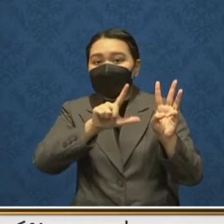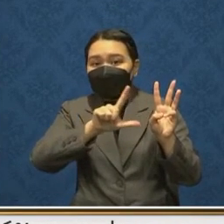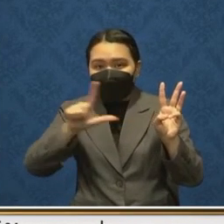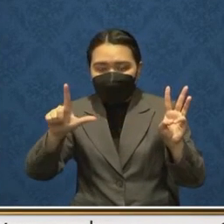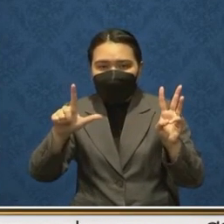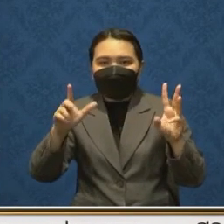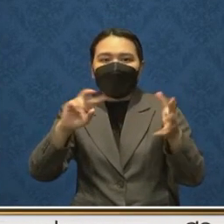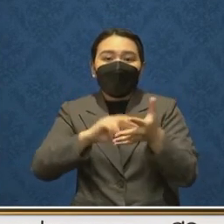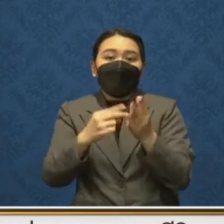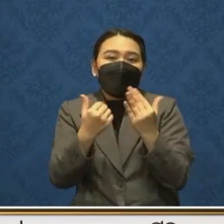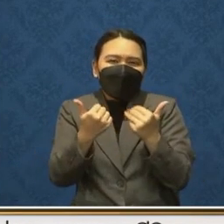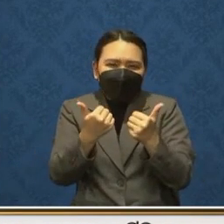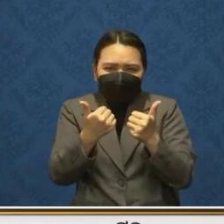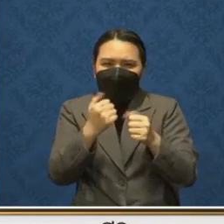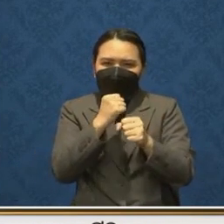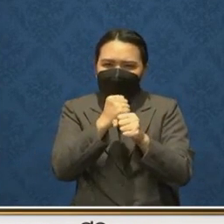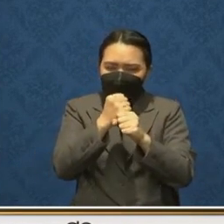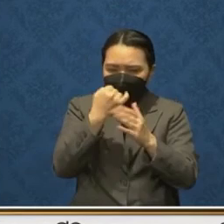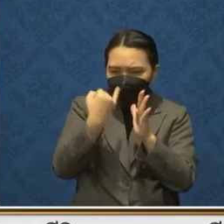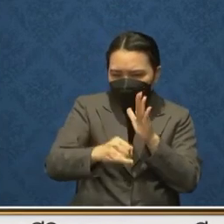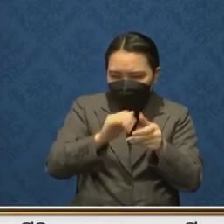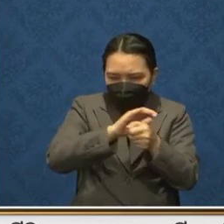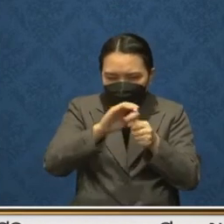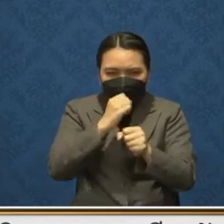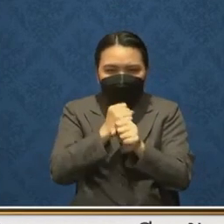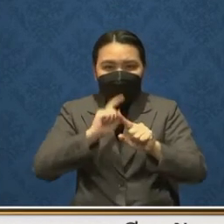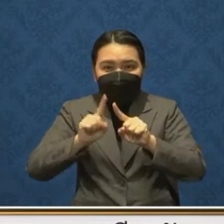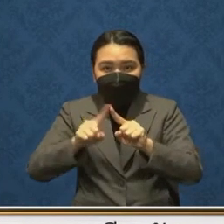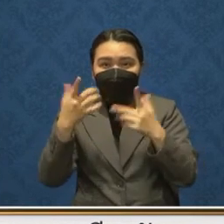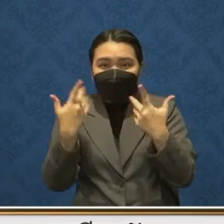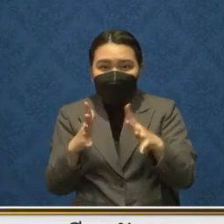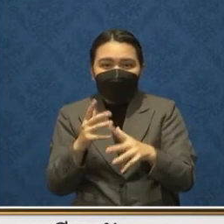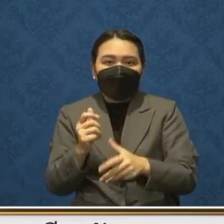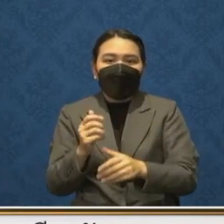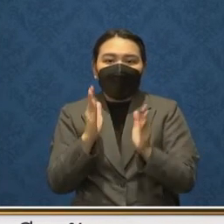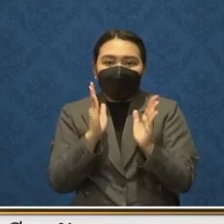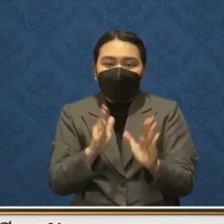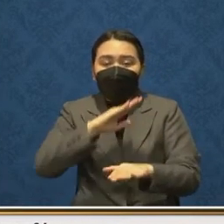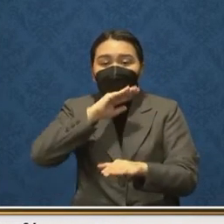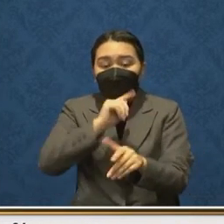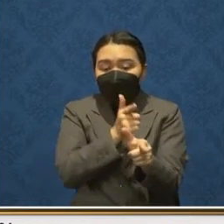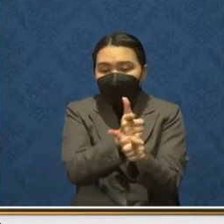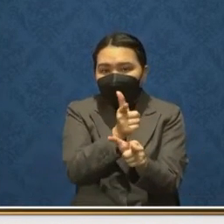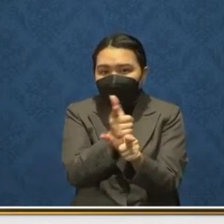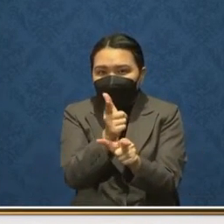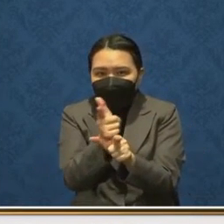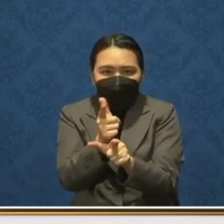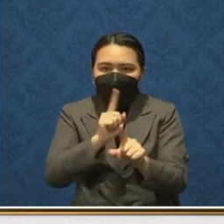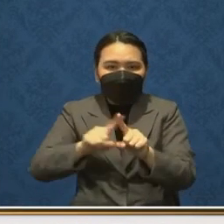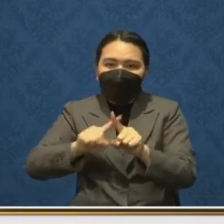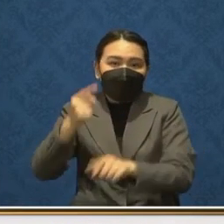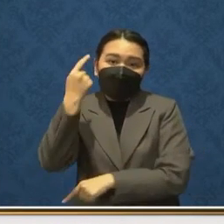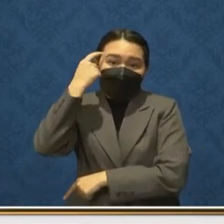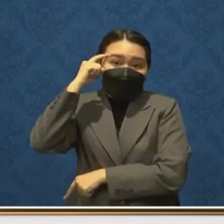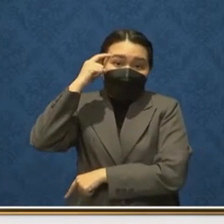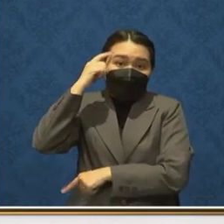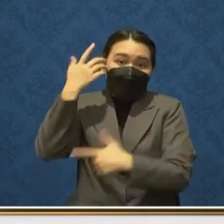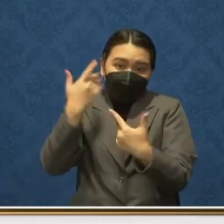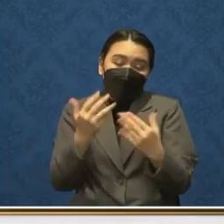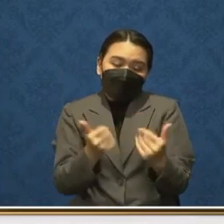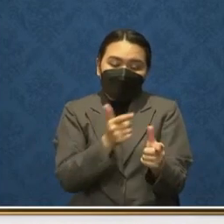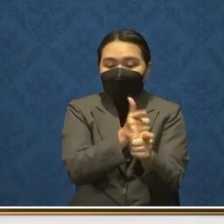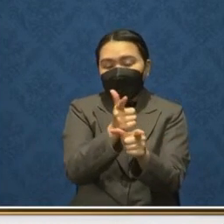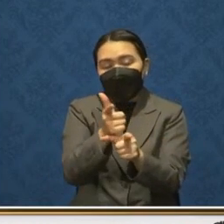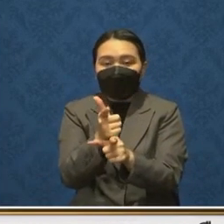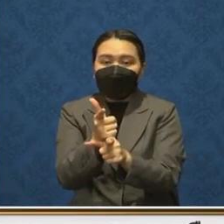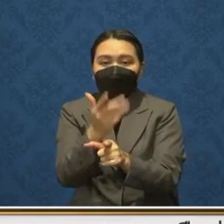็ทำใหเก Taste Regina เลยไม่ทราบนะครับ ไม่รู้วามีโลกทเกิดขึ้นเขาก็เลยยังเรียงหมูอยู่และไมได้ระวัดบาง